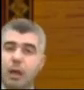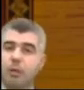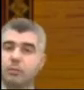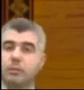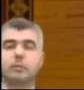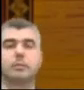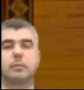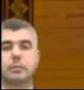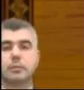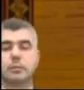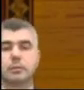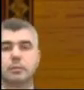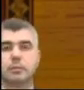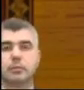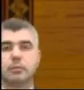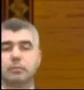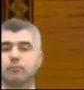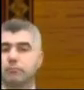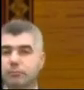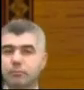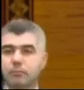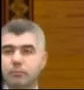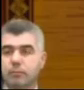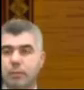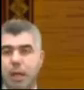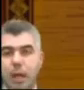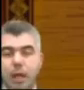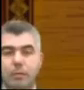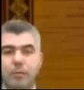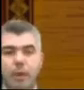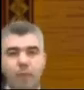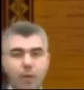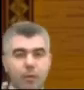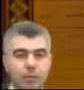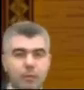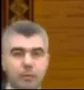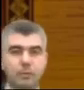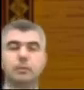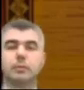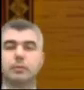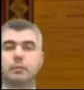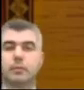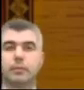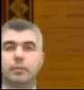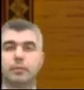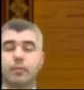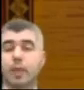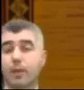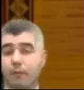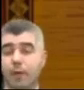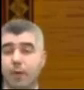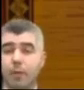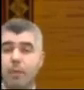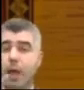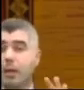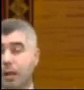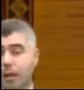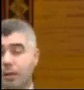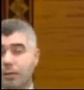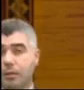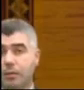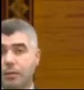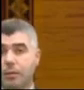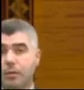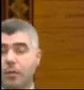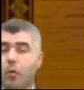من أجل التأكيد على صداقتنا، لعلنا نكون على مستوى هذا الطموح